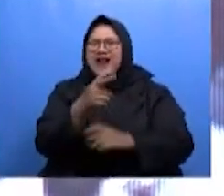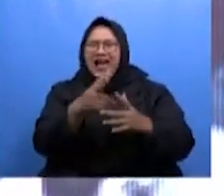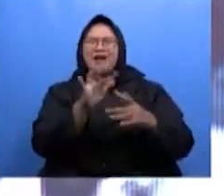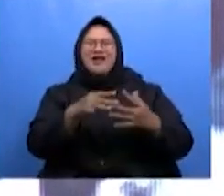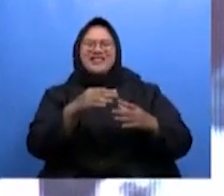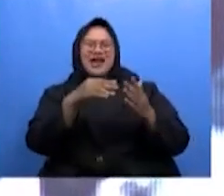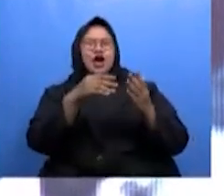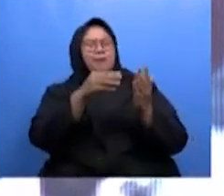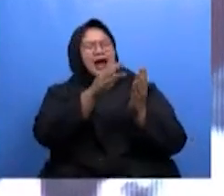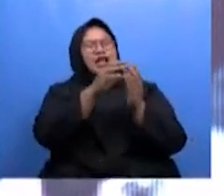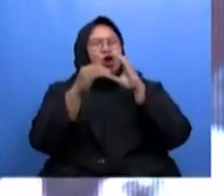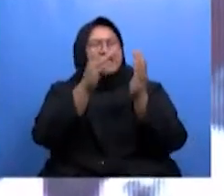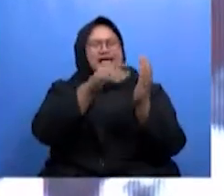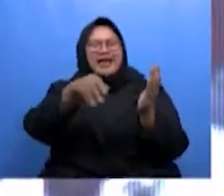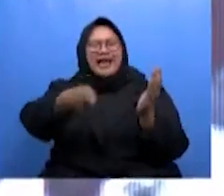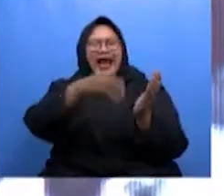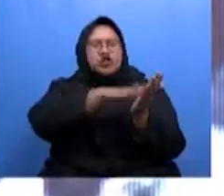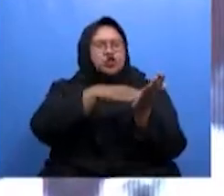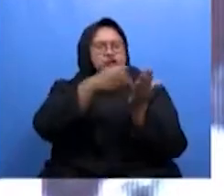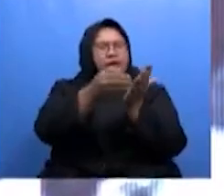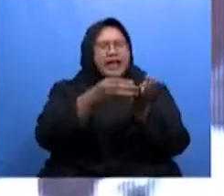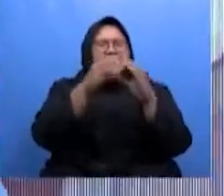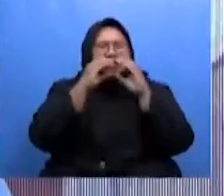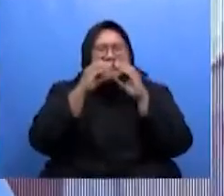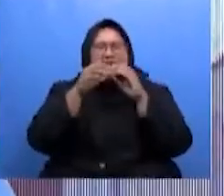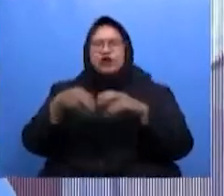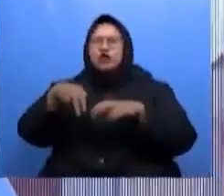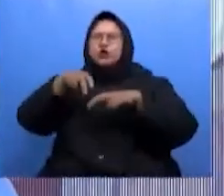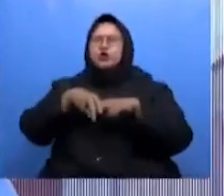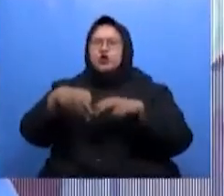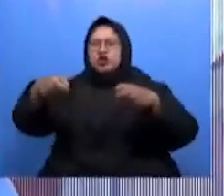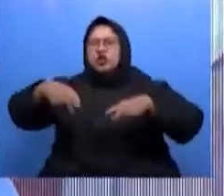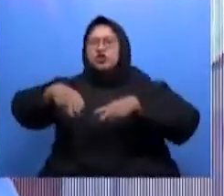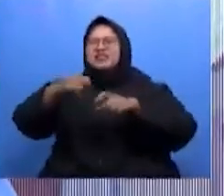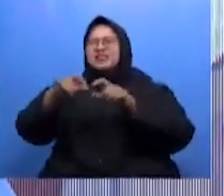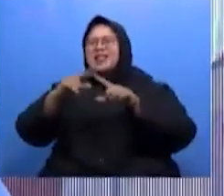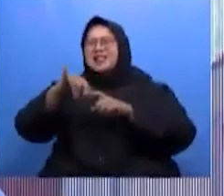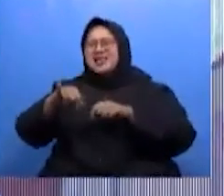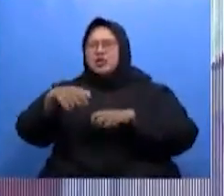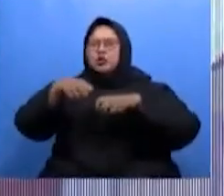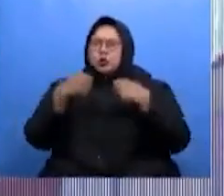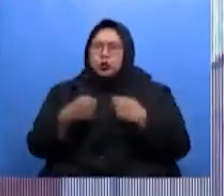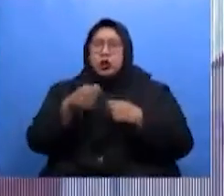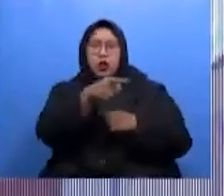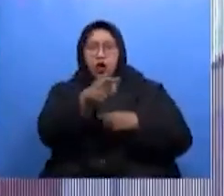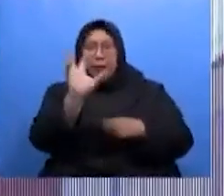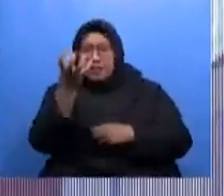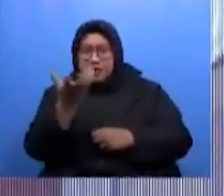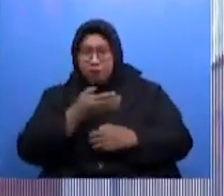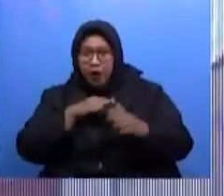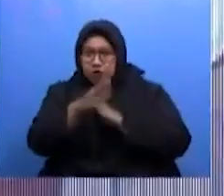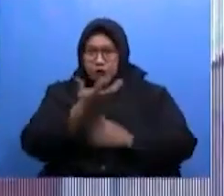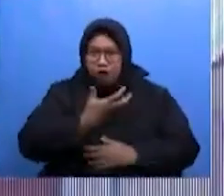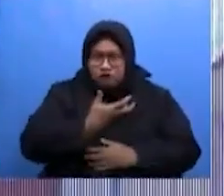pakai keju duduknya di kursi jati kalau Banten mau